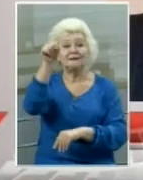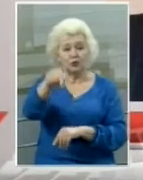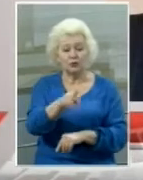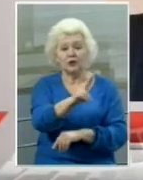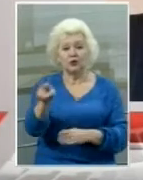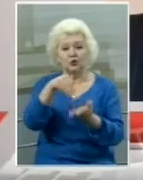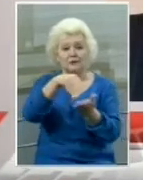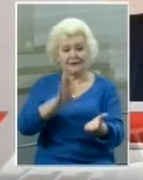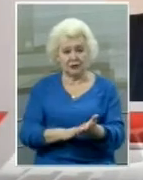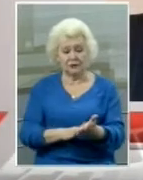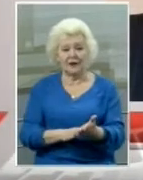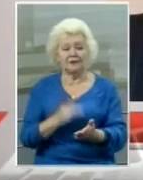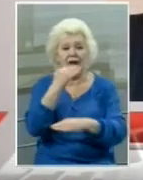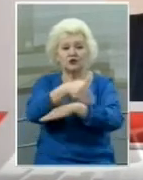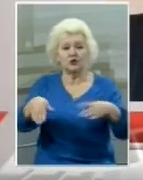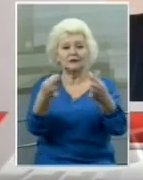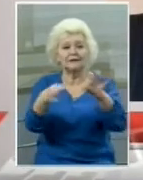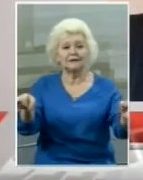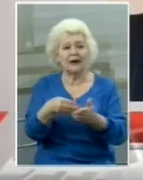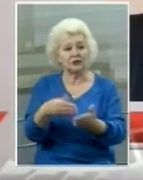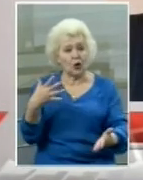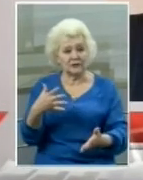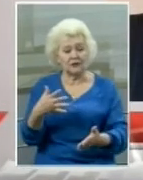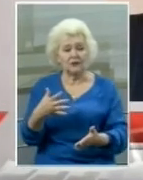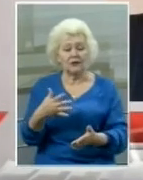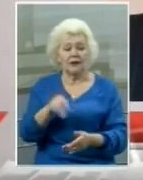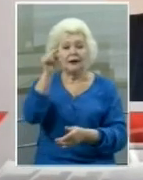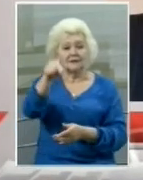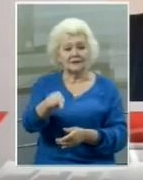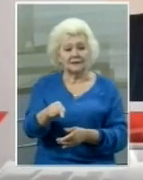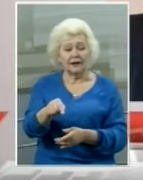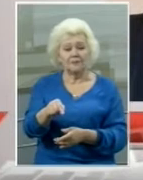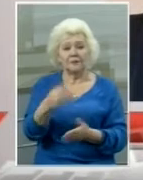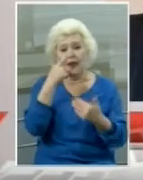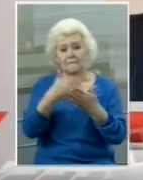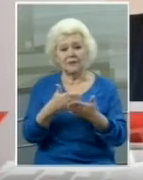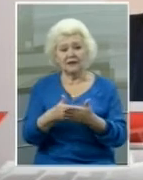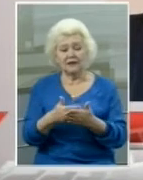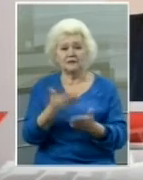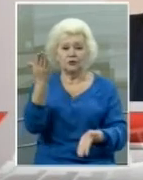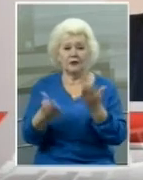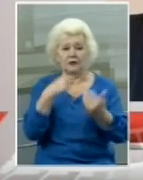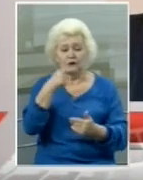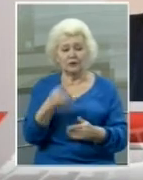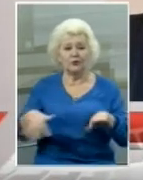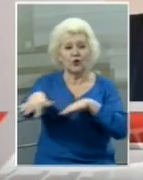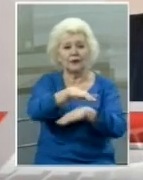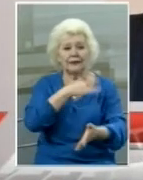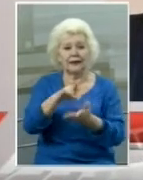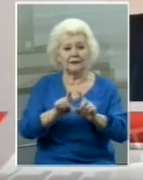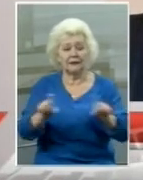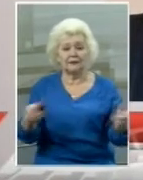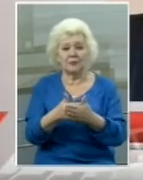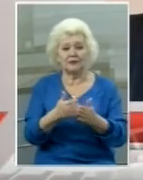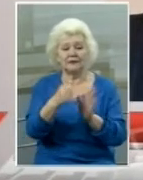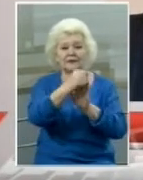хто зареєструвався на зовнішнє незалежне оцінювання. Це близько, якщо ми говоримо про регіональний центр, це